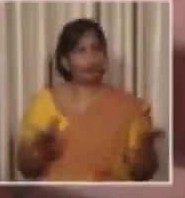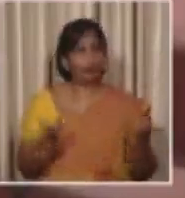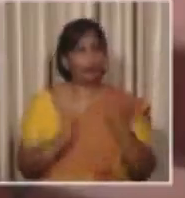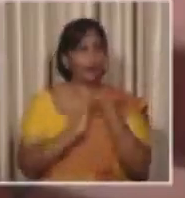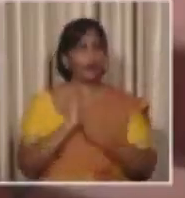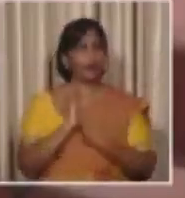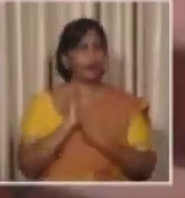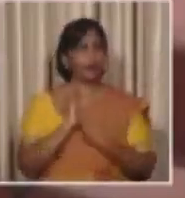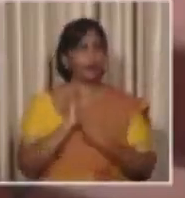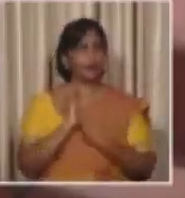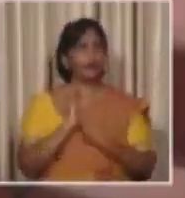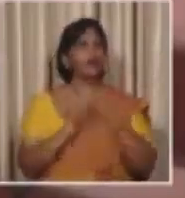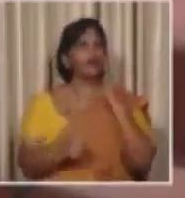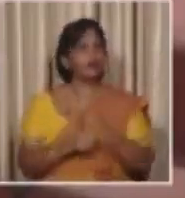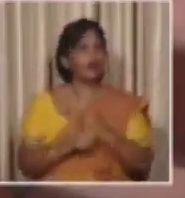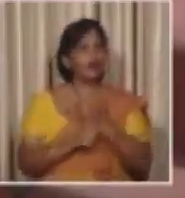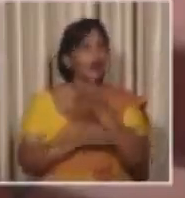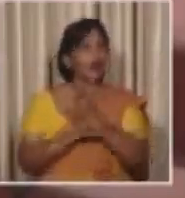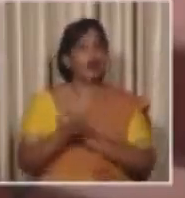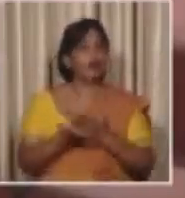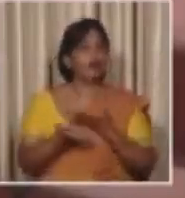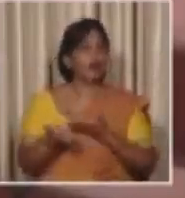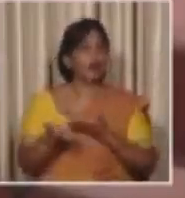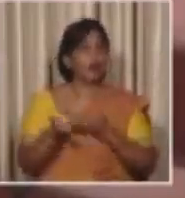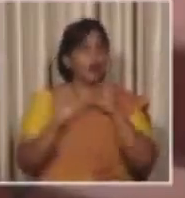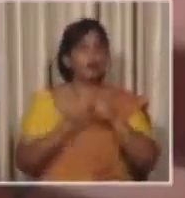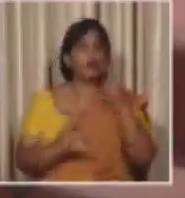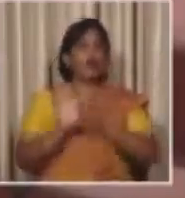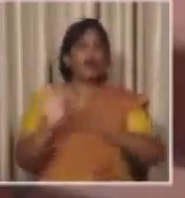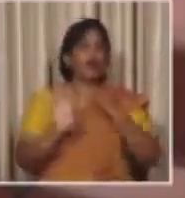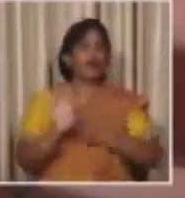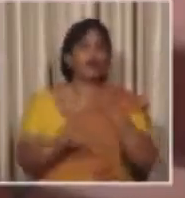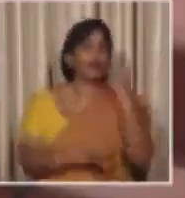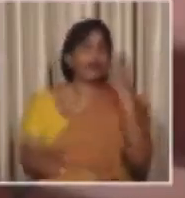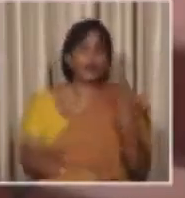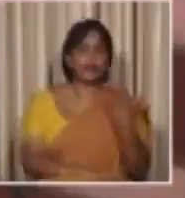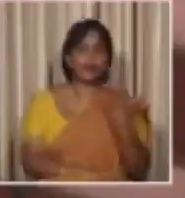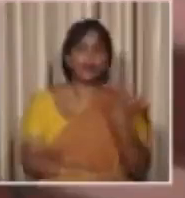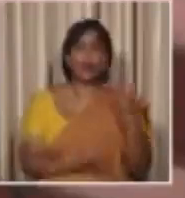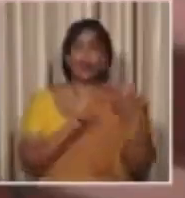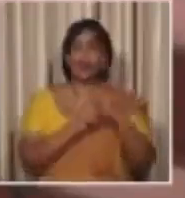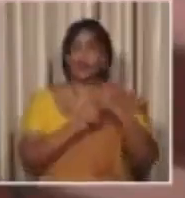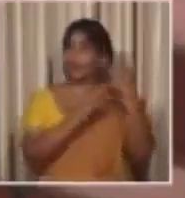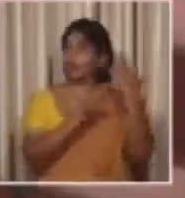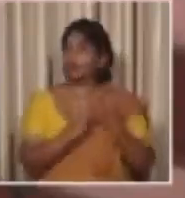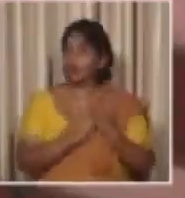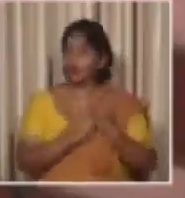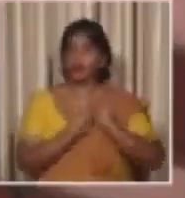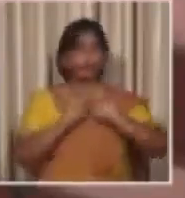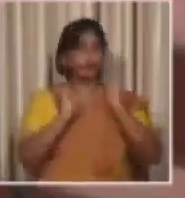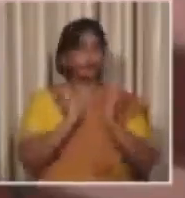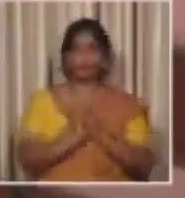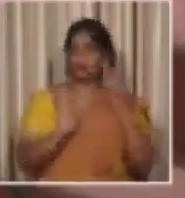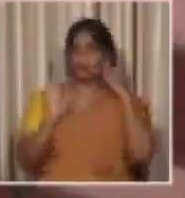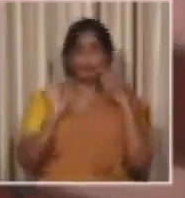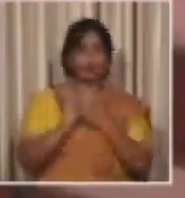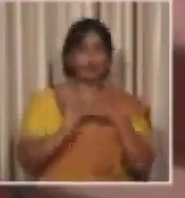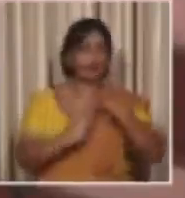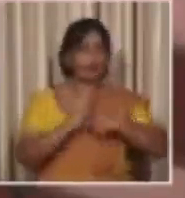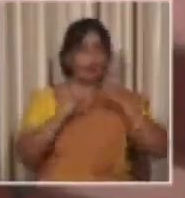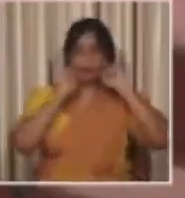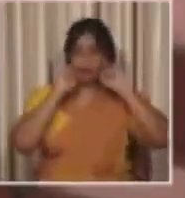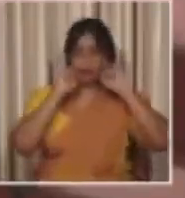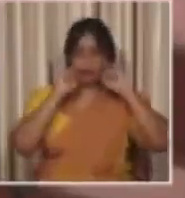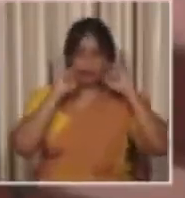කොන්දේසි? රජයේ කොටස කොච්චරද? අවුරුදු කීයද? කොච්චර ඩොලර් ලැබෙනවද? මේ කිසිවක් පිළිබඳව රට දන්නේ